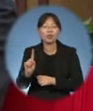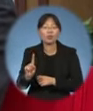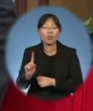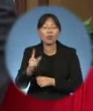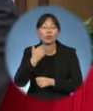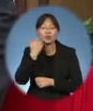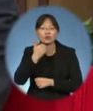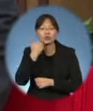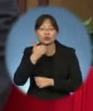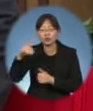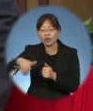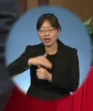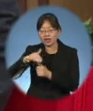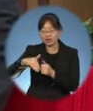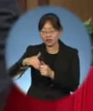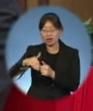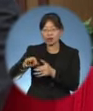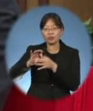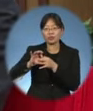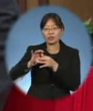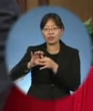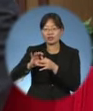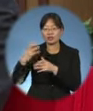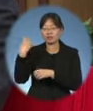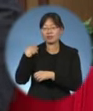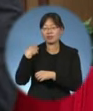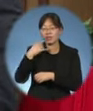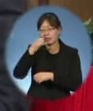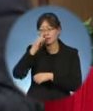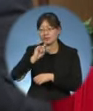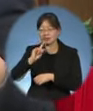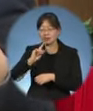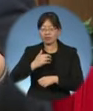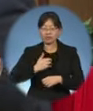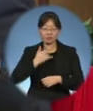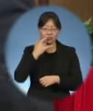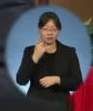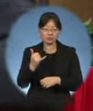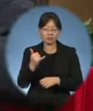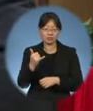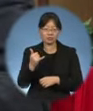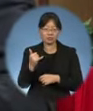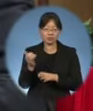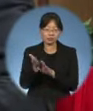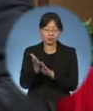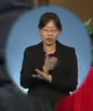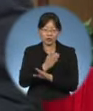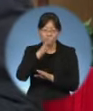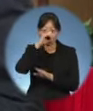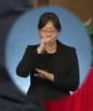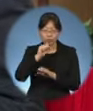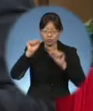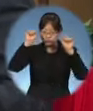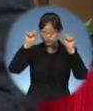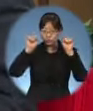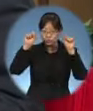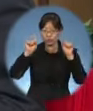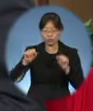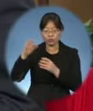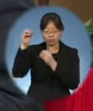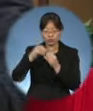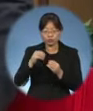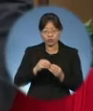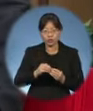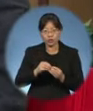조절은 환경적 자극에 의해 결정이 그렇죠, 됩니다. 그렇죠. 내가 부모에게 굉장히 좋은 운동 유전자를